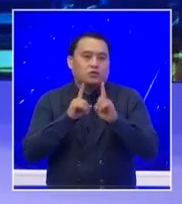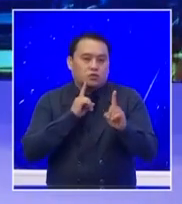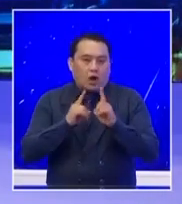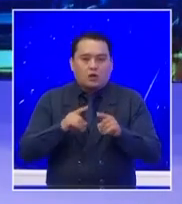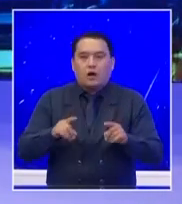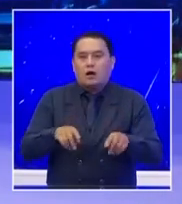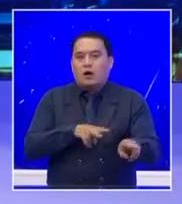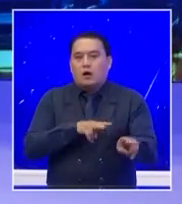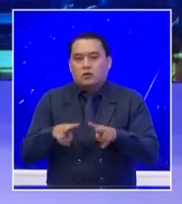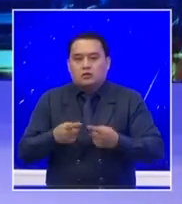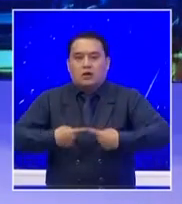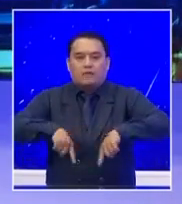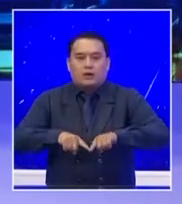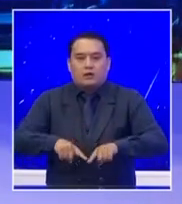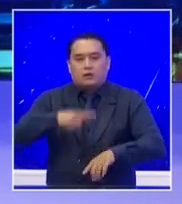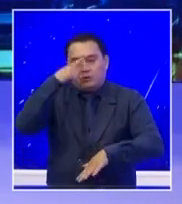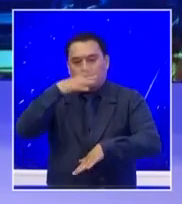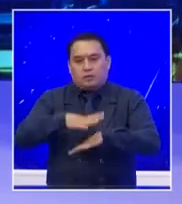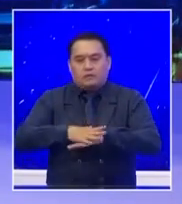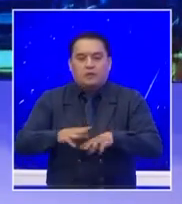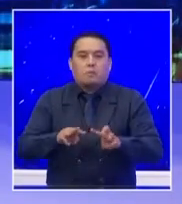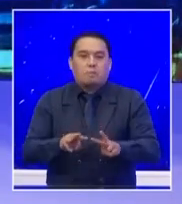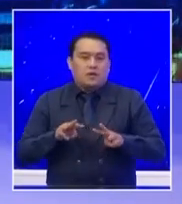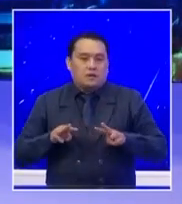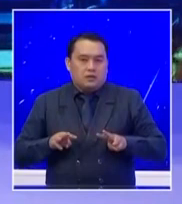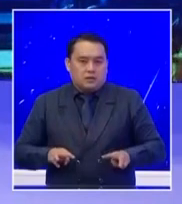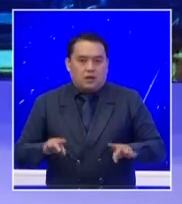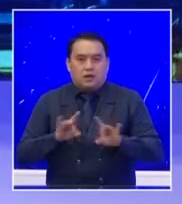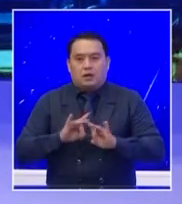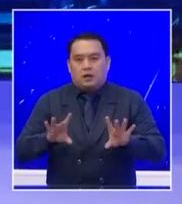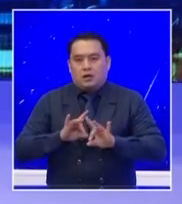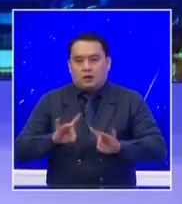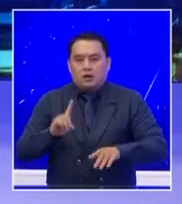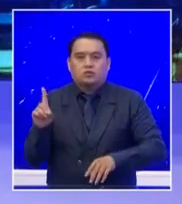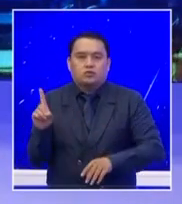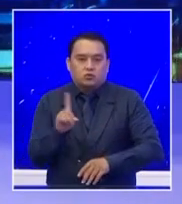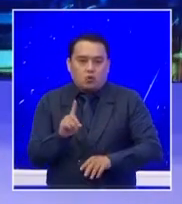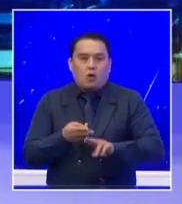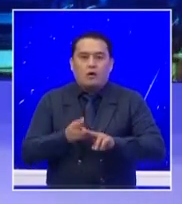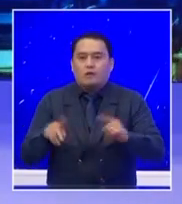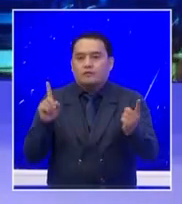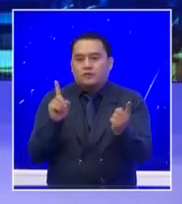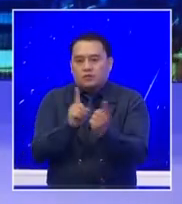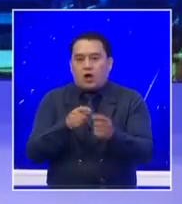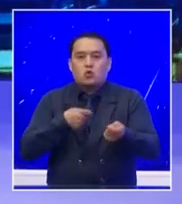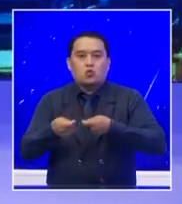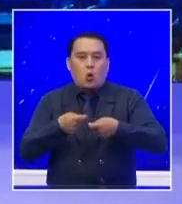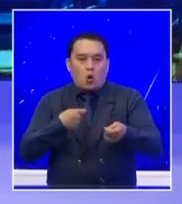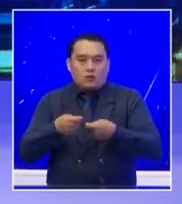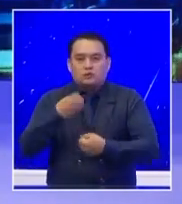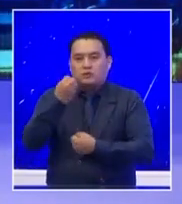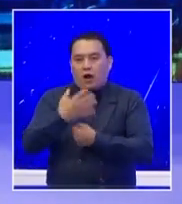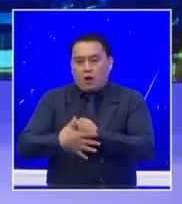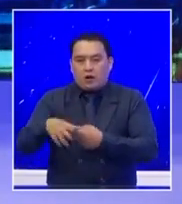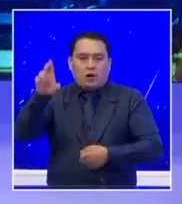заседание Координационного совета под председательством премьер-министра Казахстана Аскара Мамина. Как отмечено на встрече с